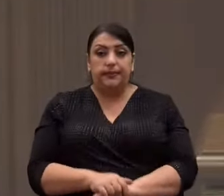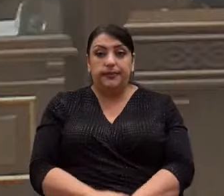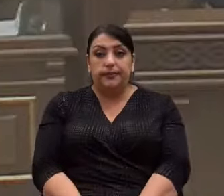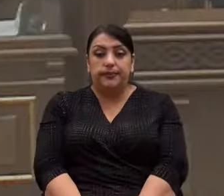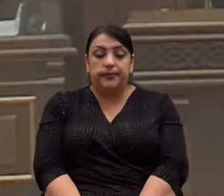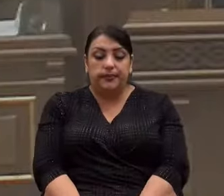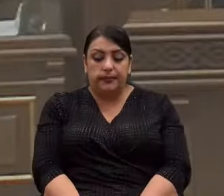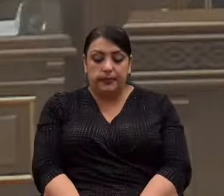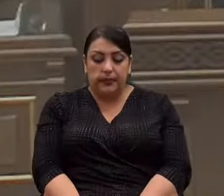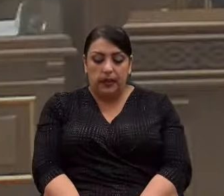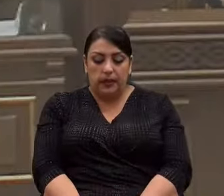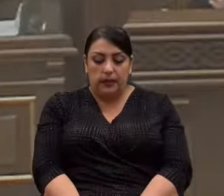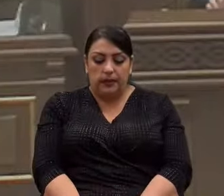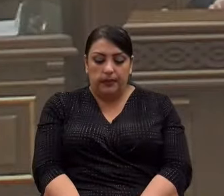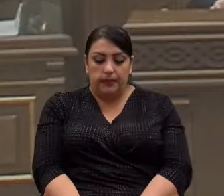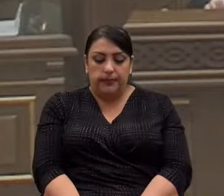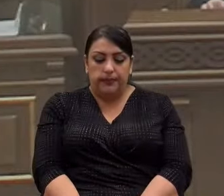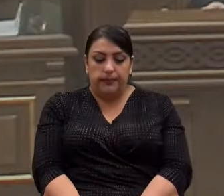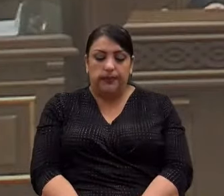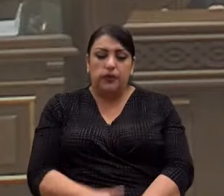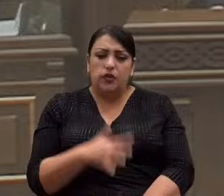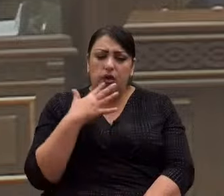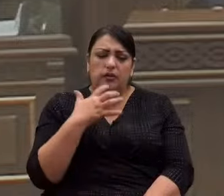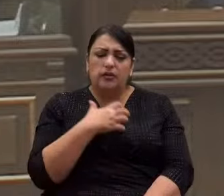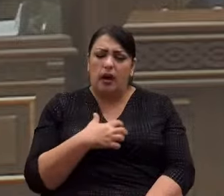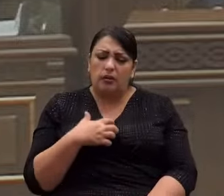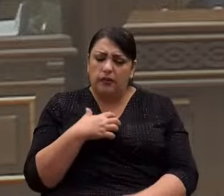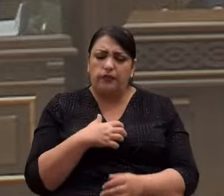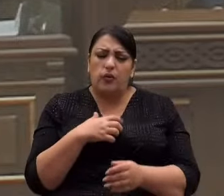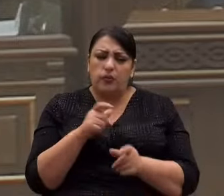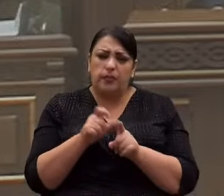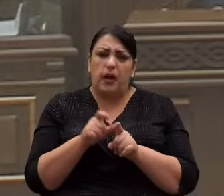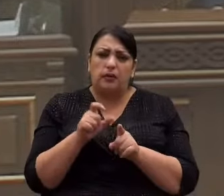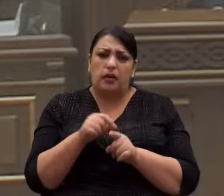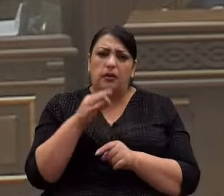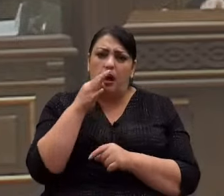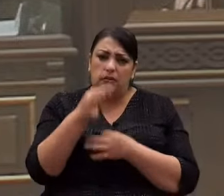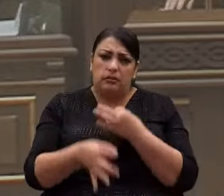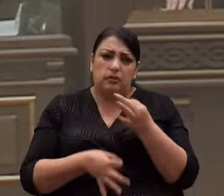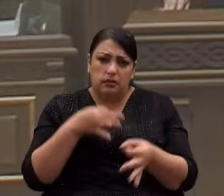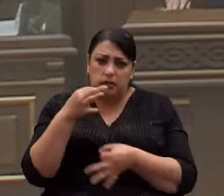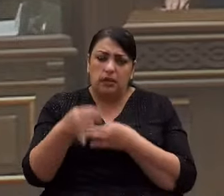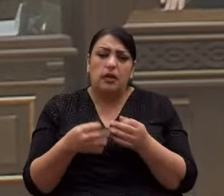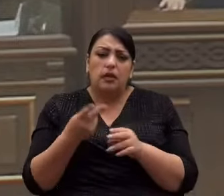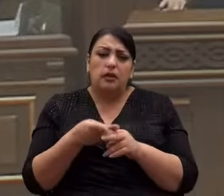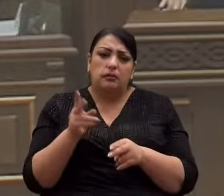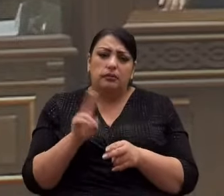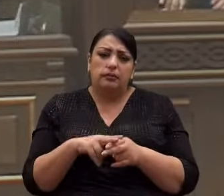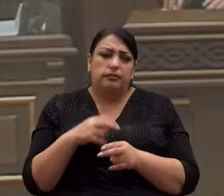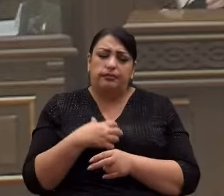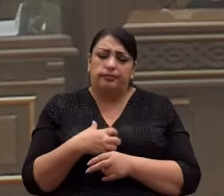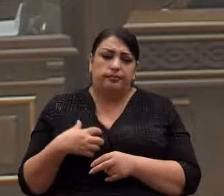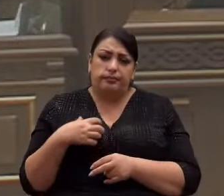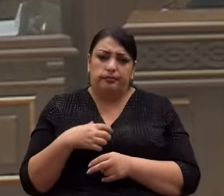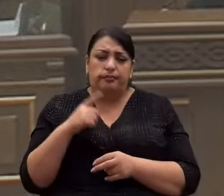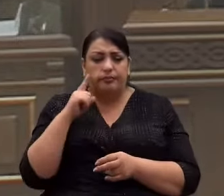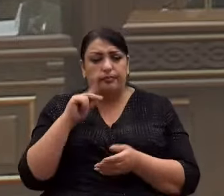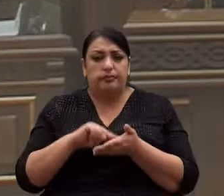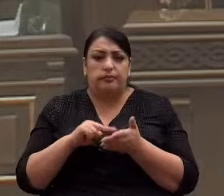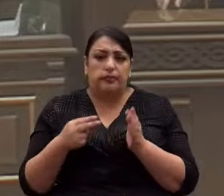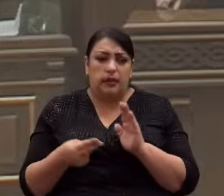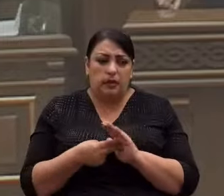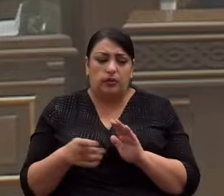պարոն Խաչատրյան, շատ կարևոր արձանագրումներ արեցի, ապագային միտված մեր նաև planավորված գործողությունների